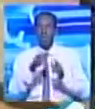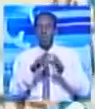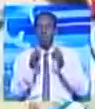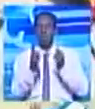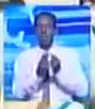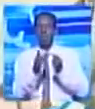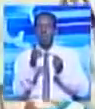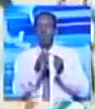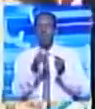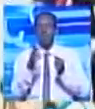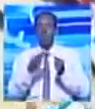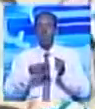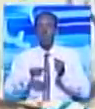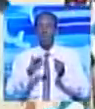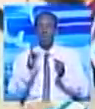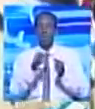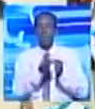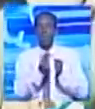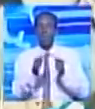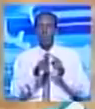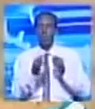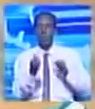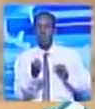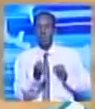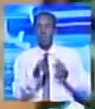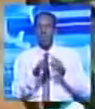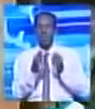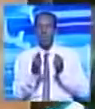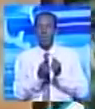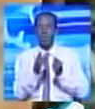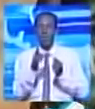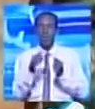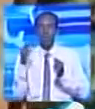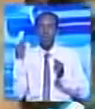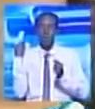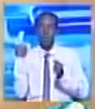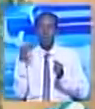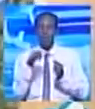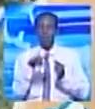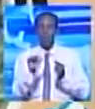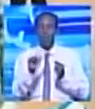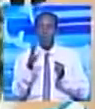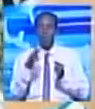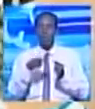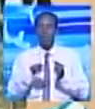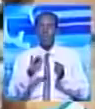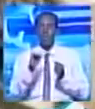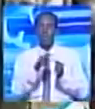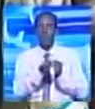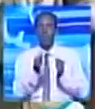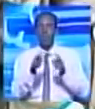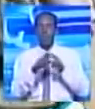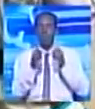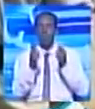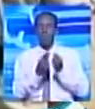le préfet du corps du bataillon interarmé d'Ali Sebiye, le colonel Abdelwassa Mohamed Ben et le chef de bataillon Mohamed Jam